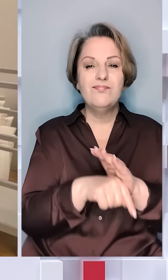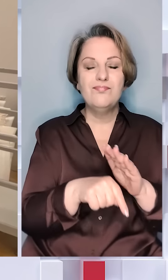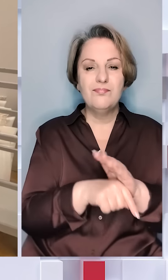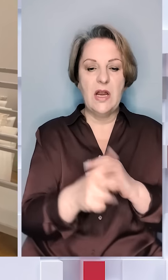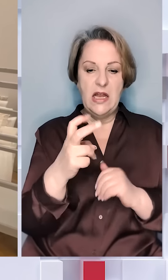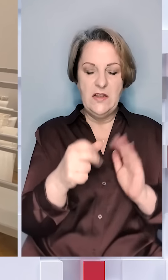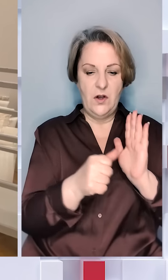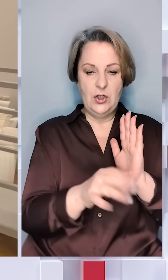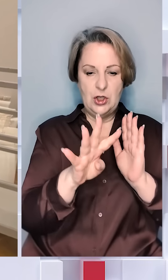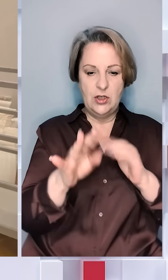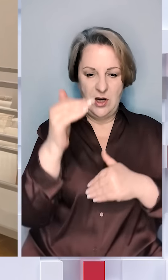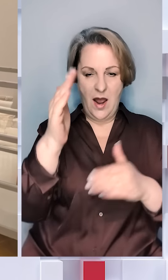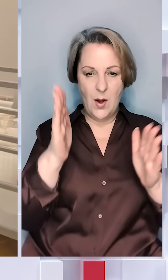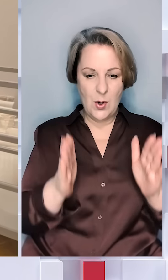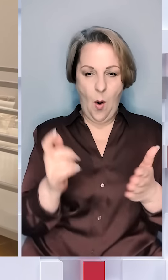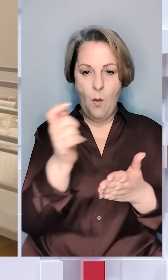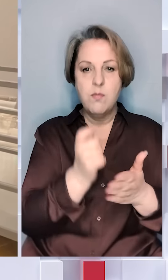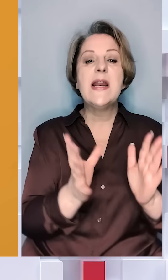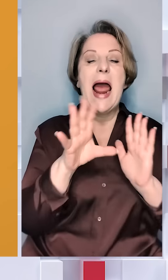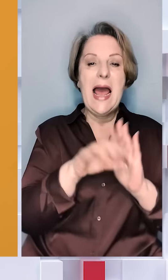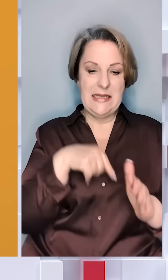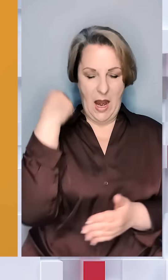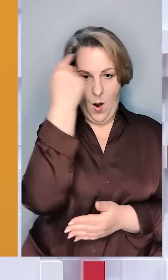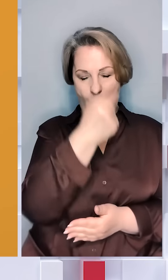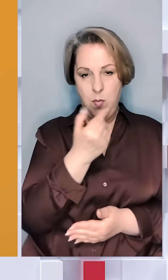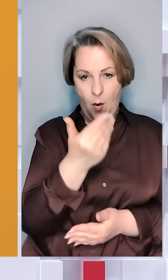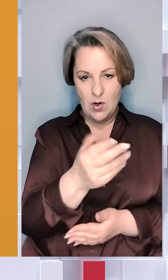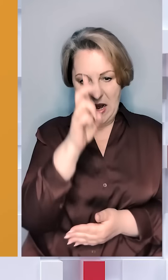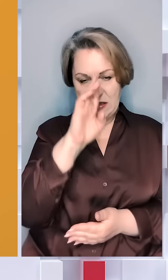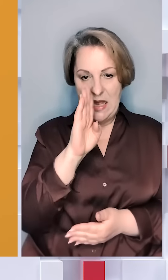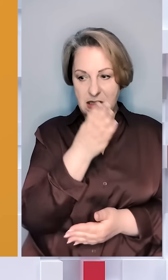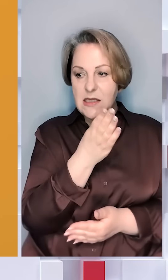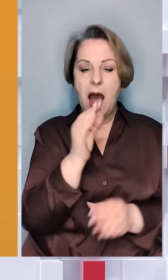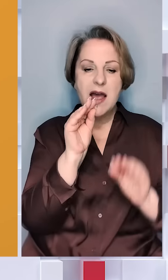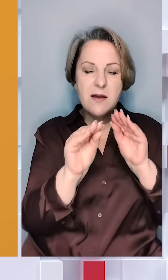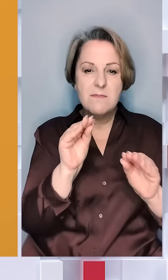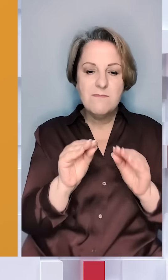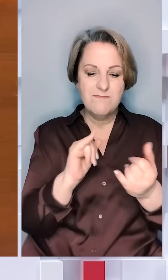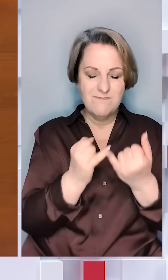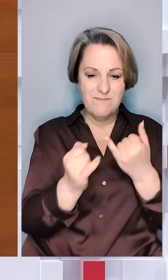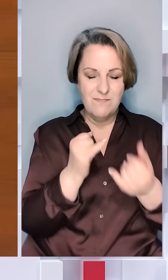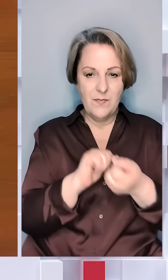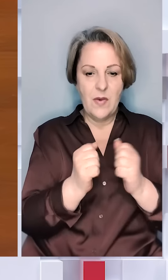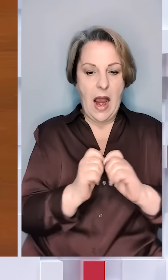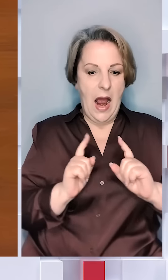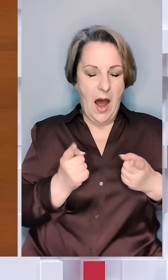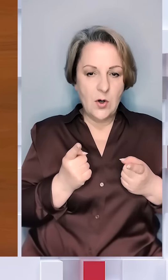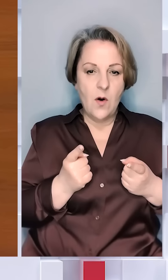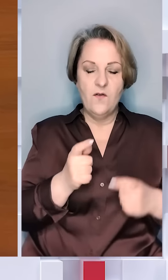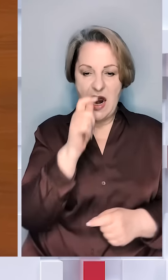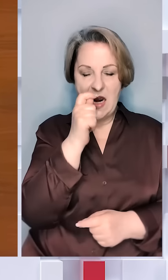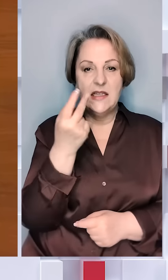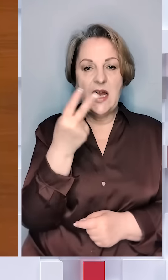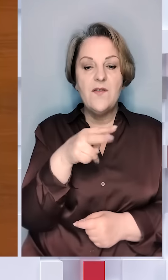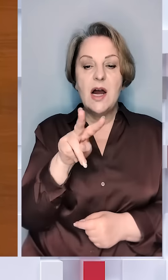про 264 роботи, серед яких і портрет держзрадника, викладений з бурштину. Арештовано їх ще у